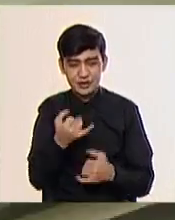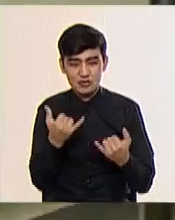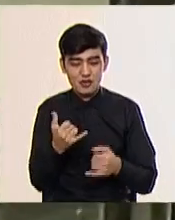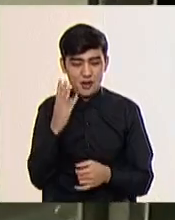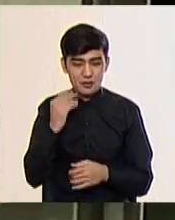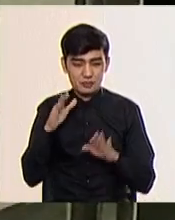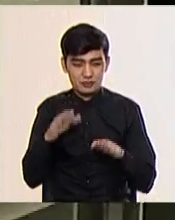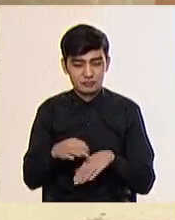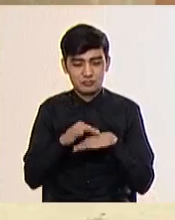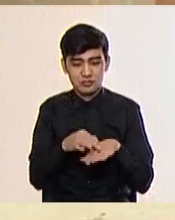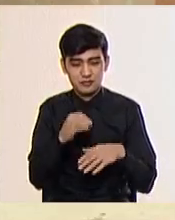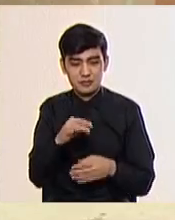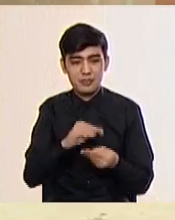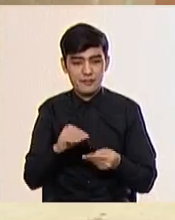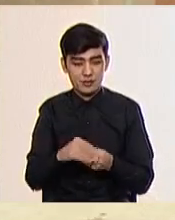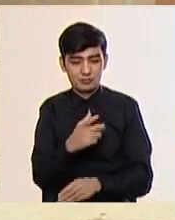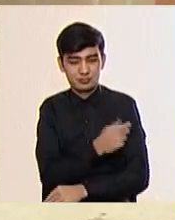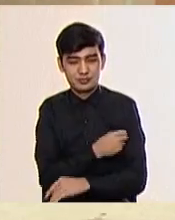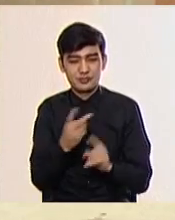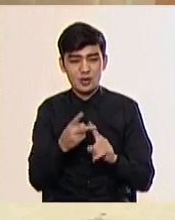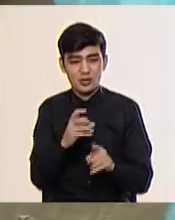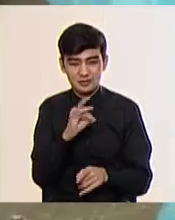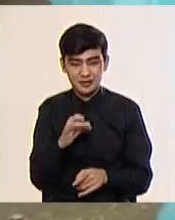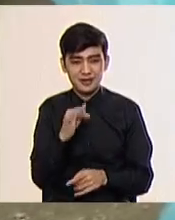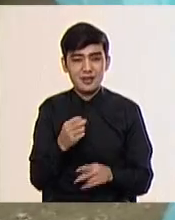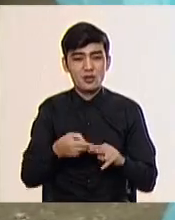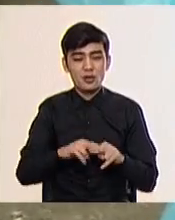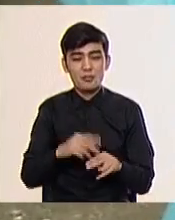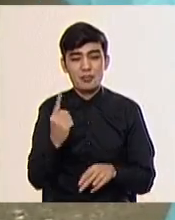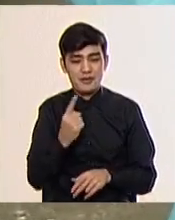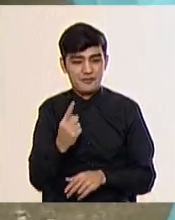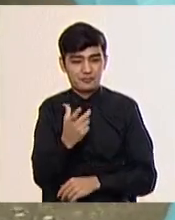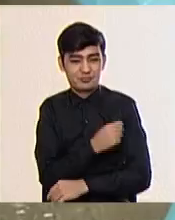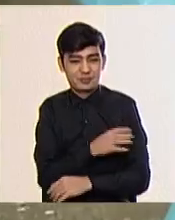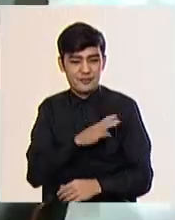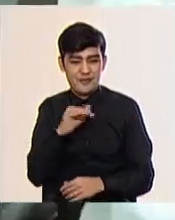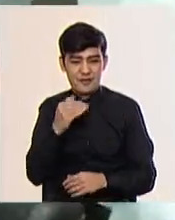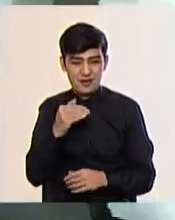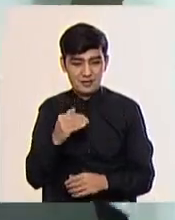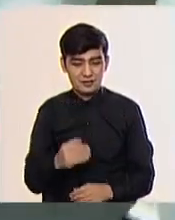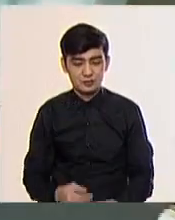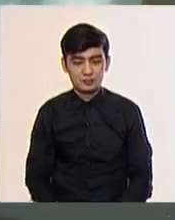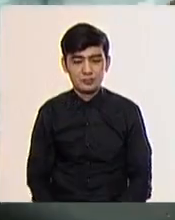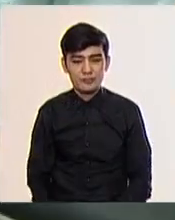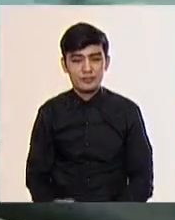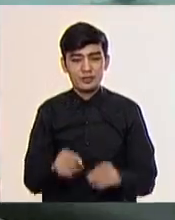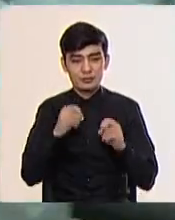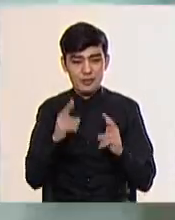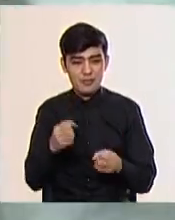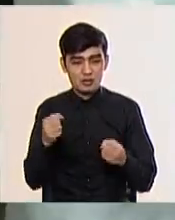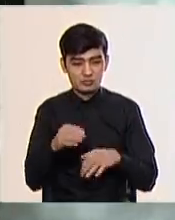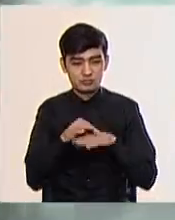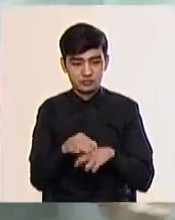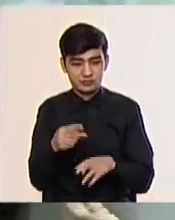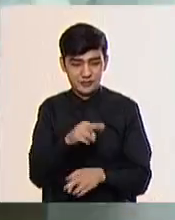в Алматы. Ее будут повторно ставить медработникам, которые привились в первых числах февраля. В специальных машинах для переноса